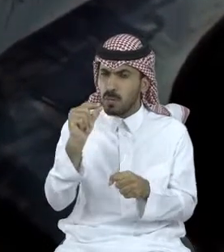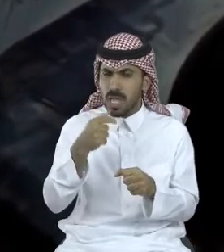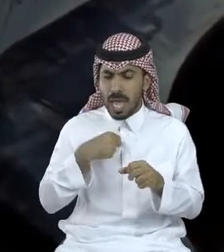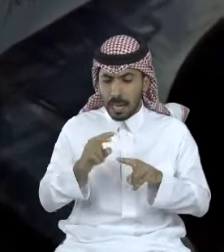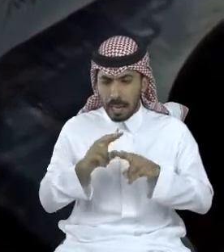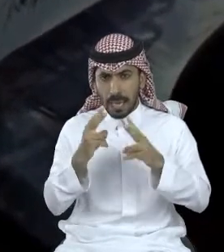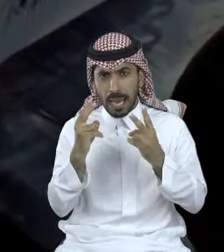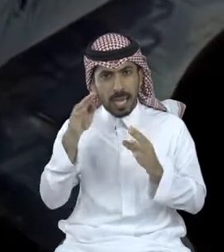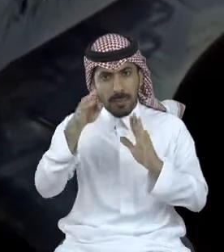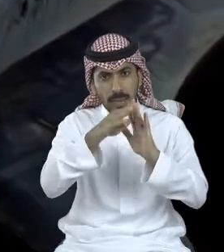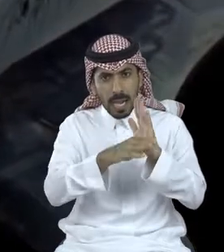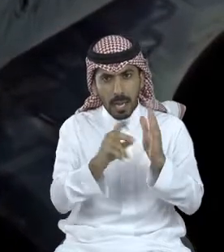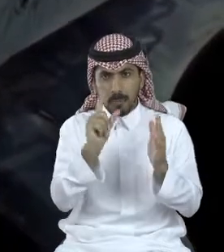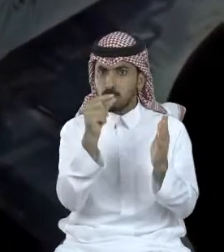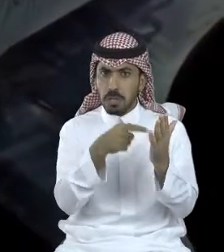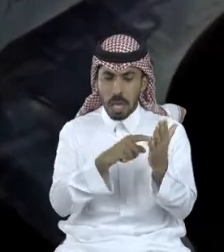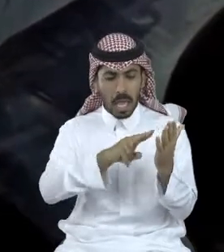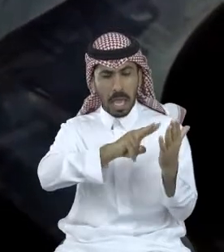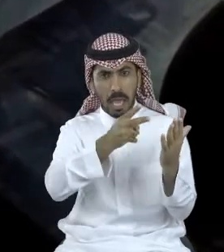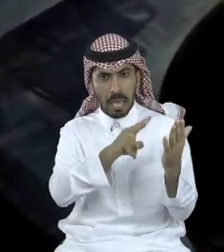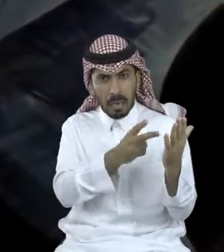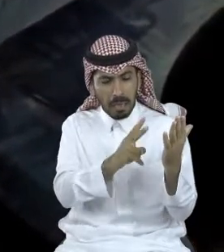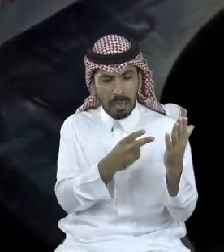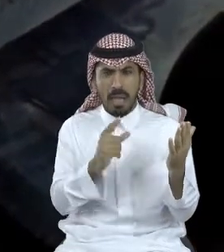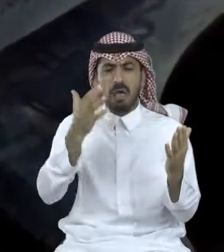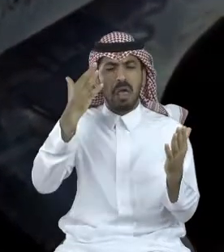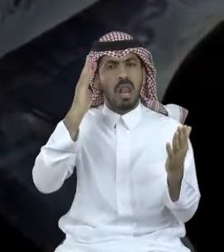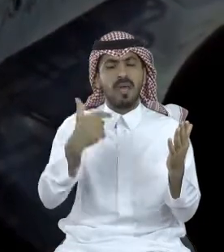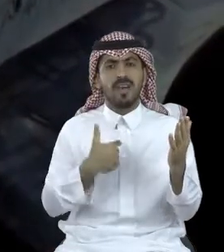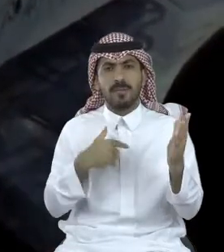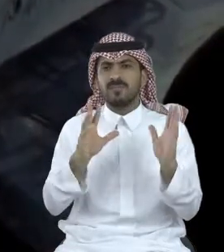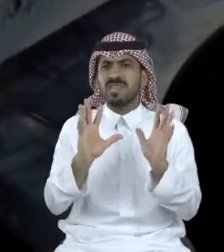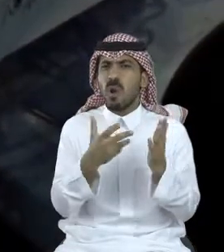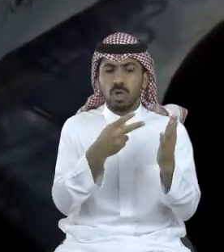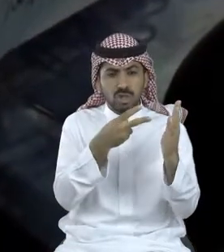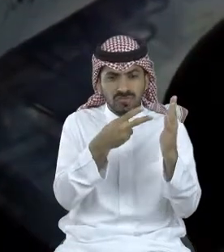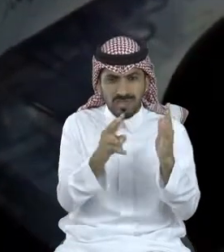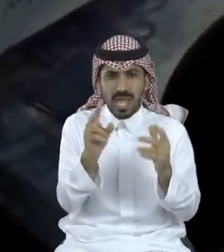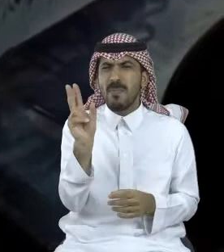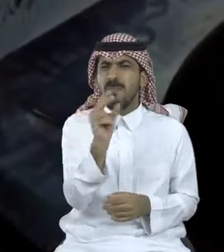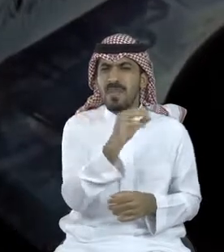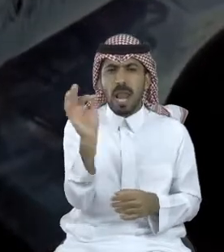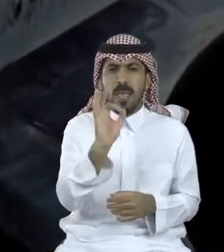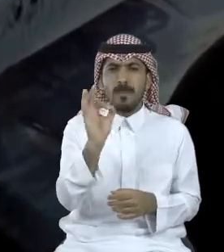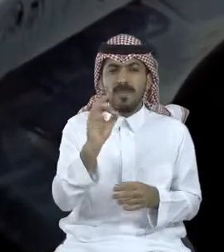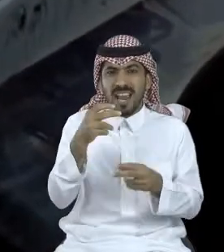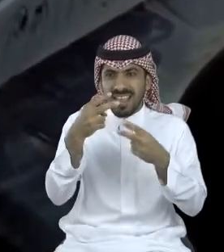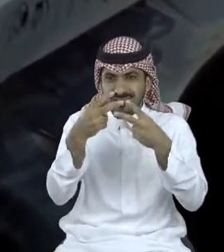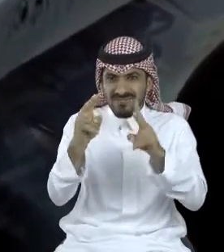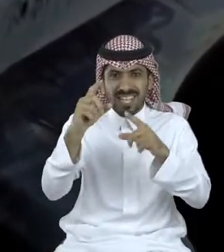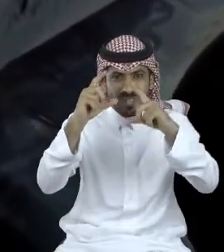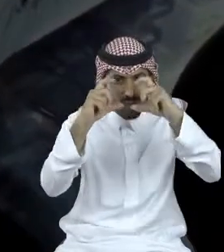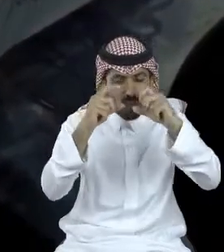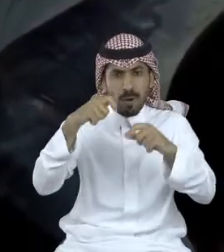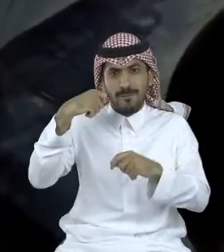تغير السلايدات في الزر الوحيد اللي موجود على سمارت باند، تصير تقلب بسلايدات. لما تشغل الكاميرا وتبغى تاخذ صورة بكل بساطة،